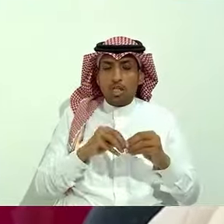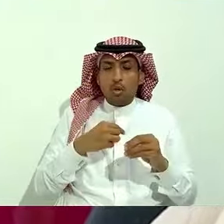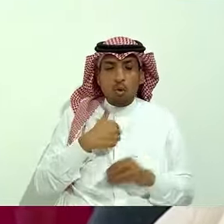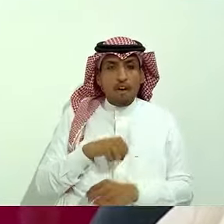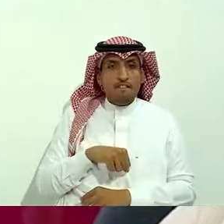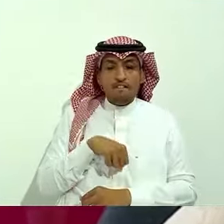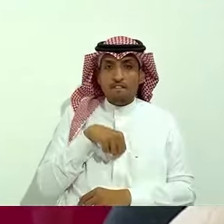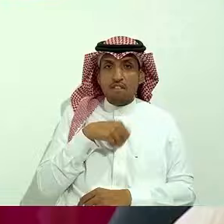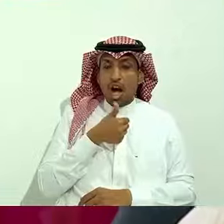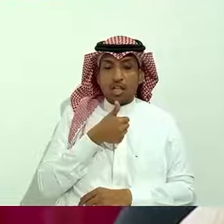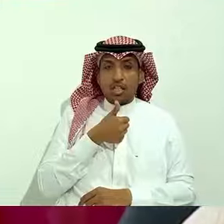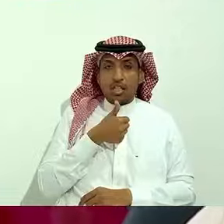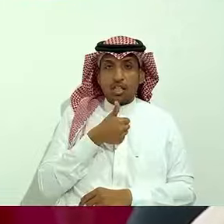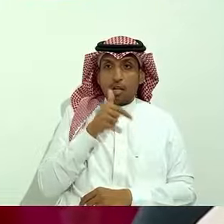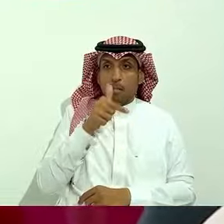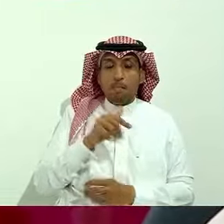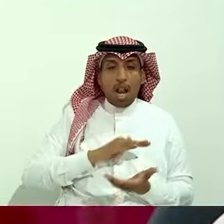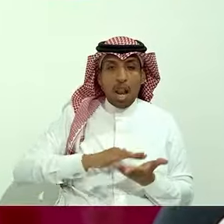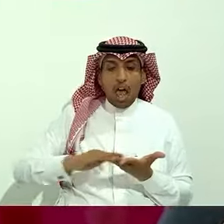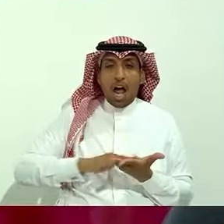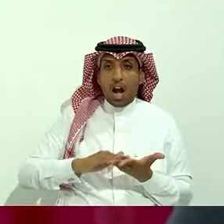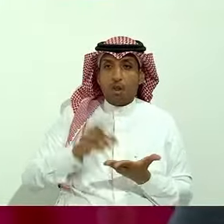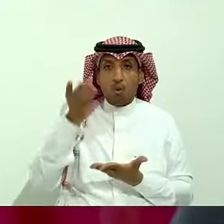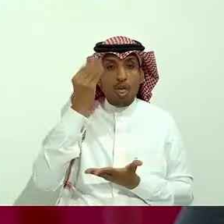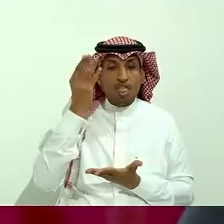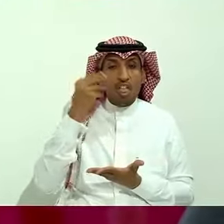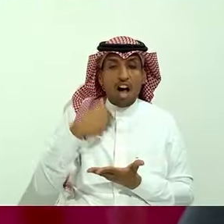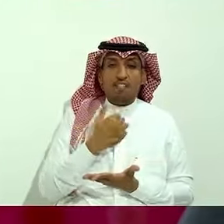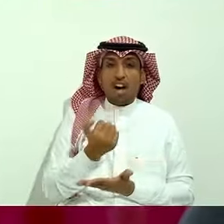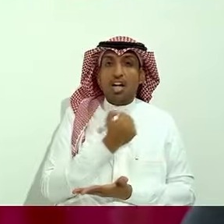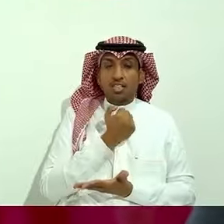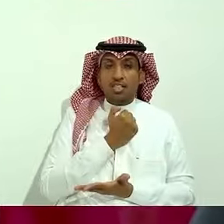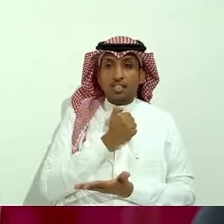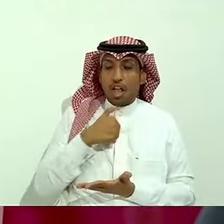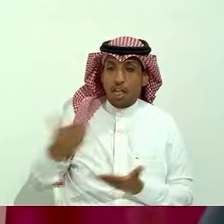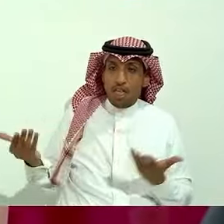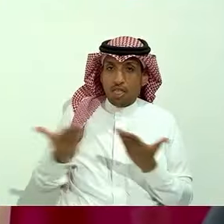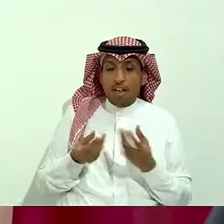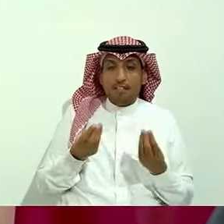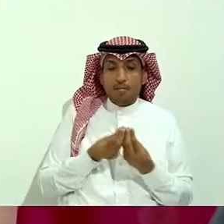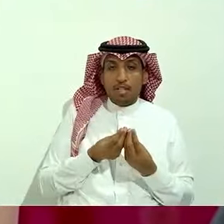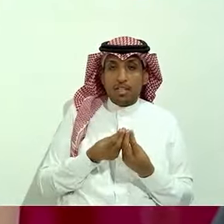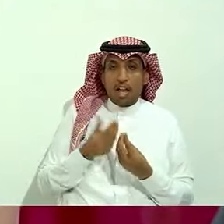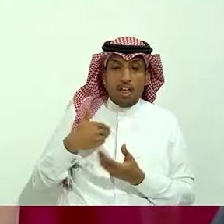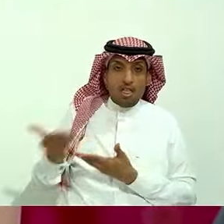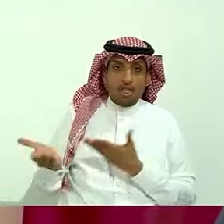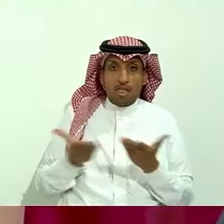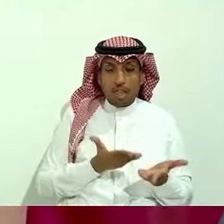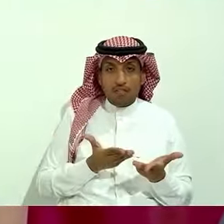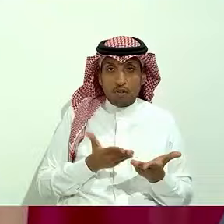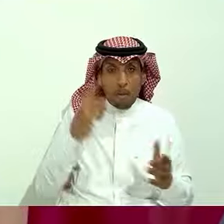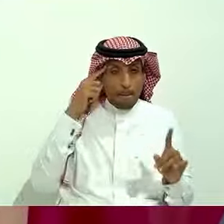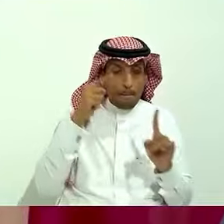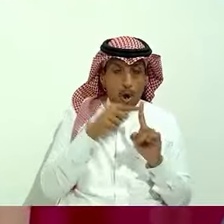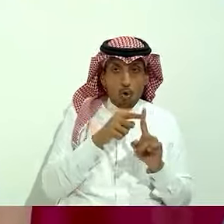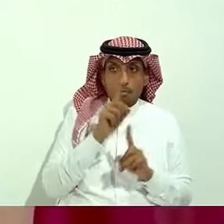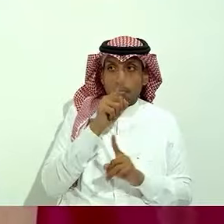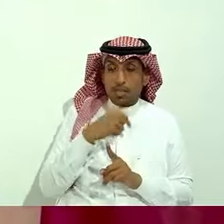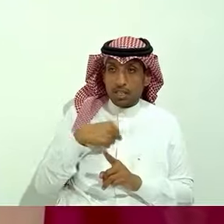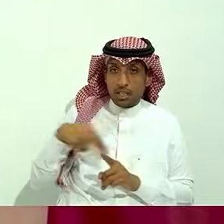فخري بالأرض اللي أنا منها وهالثقافة اللي أنا منها هي ضيفتنا اليوم. ضيفتنا طبعاً لا تعرف، لكن هي بالنسبة